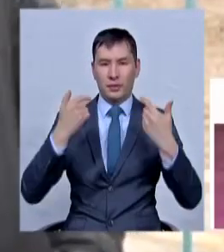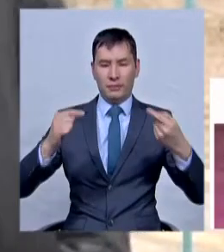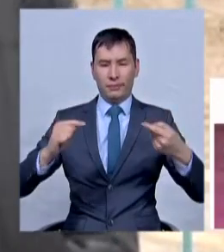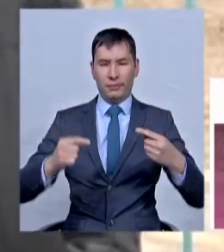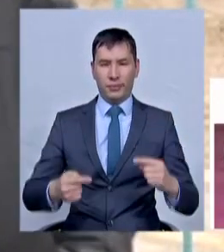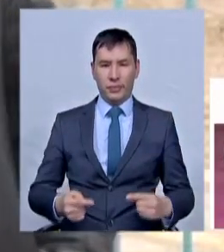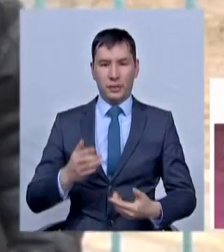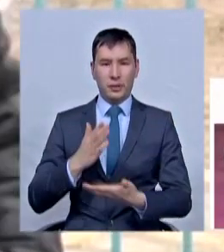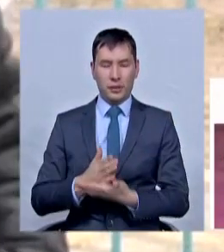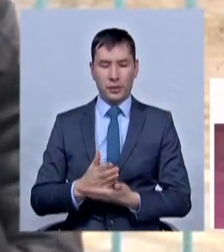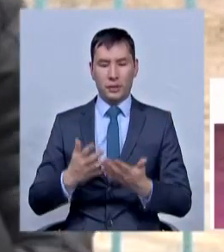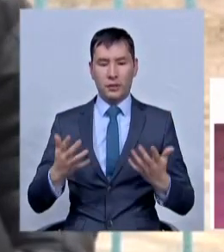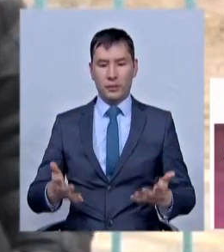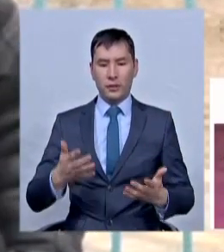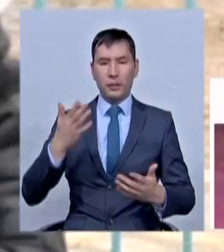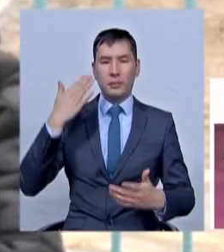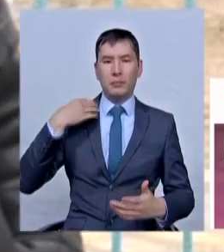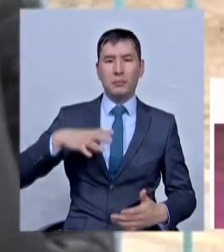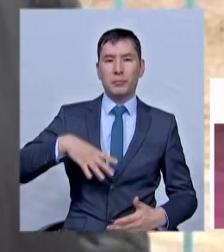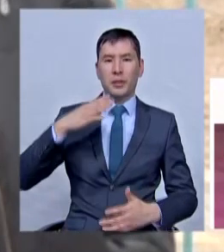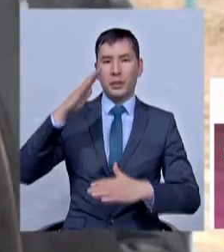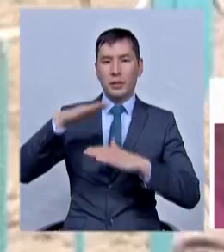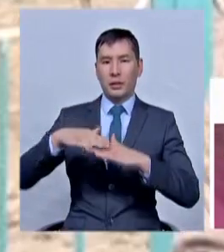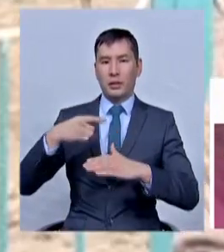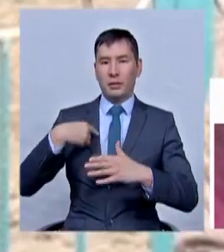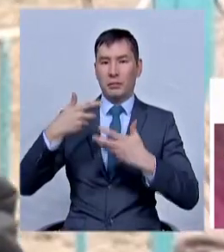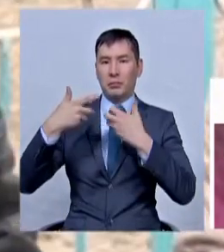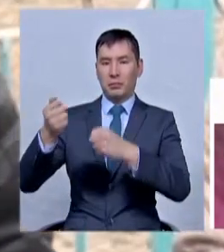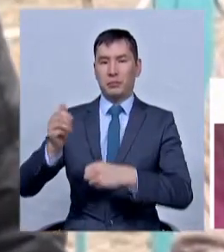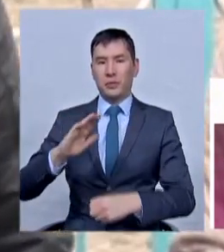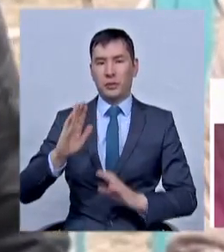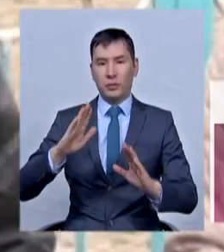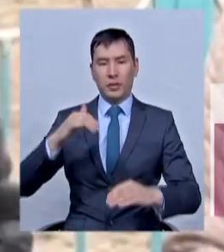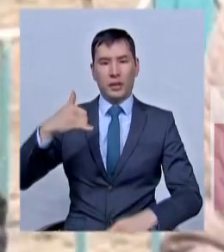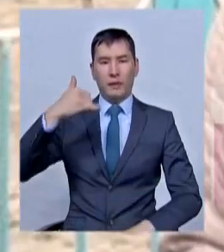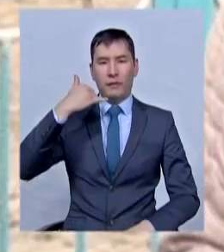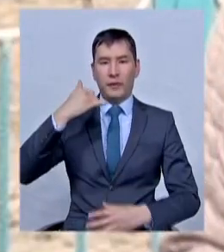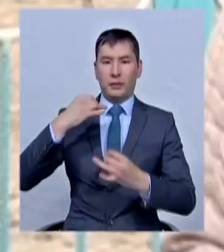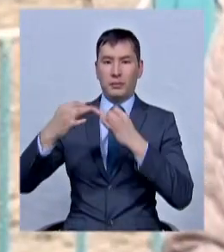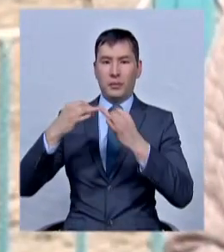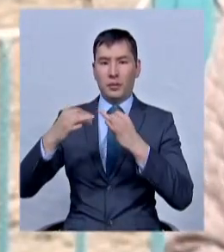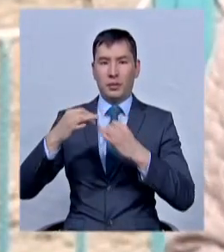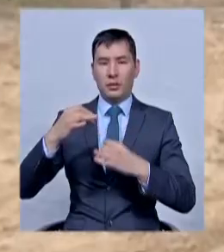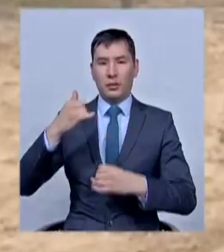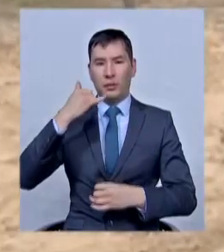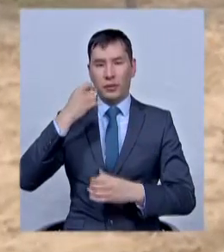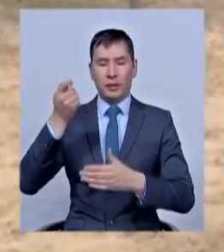берген нұсқау. Біз район әкімге барып едік, бізді қабылдамай қойды. Телефон арқылы сөйлесем деді. Телефонға барсақ, телефонға қол